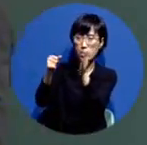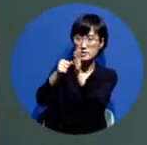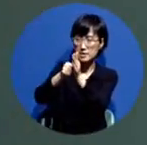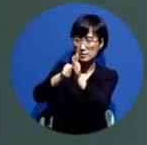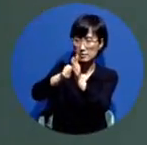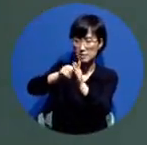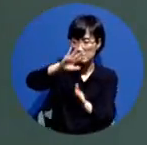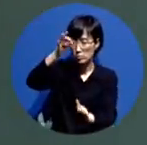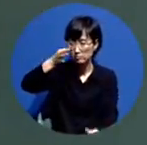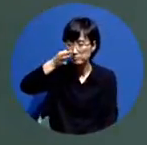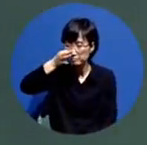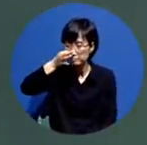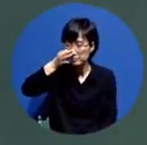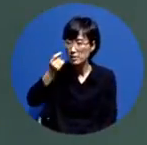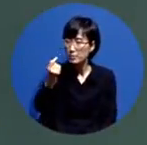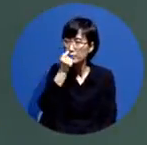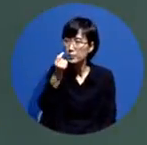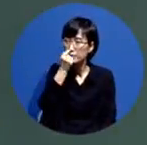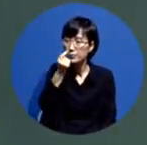来结束